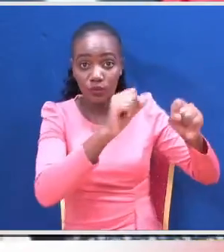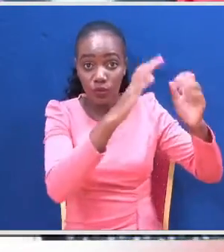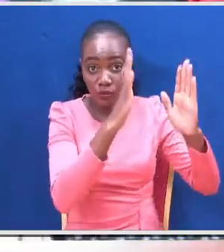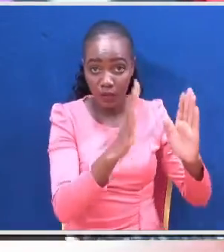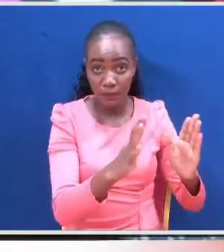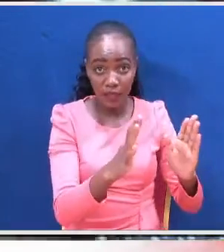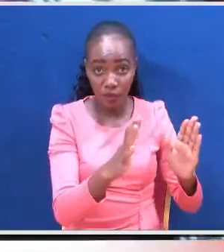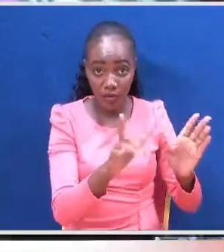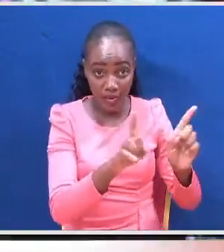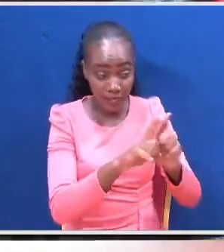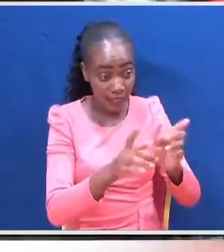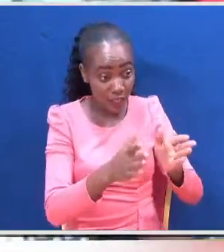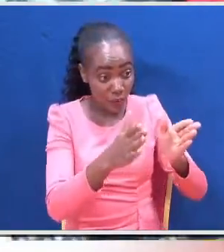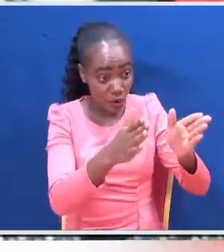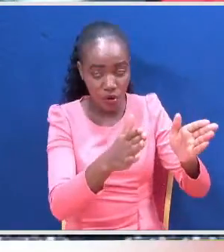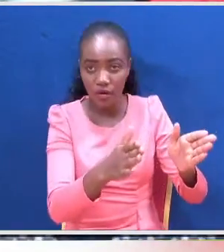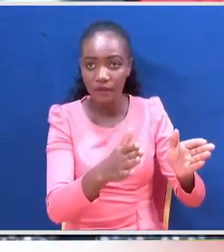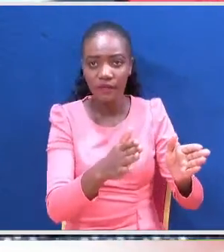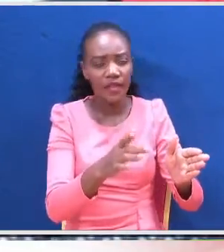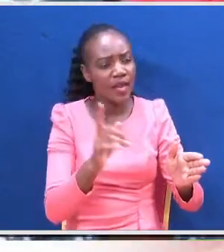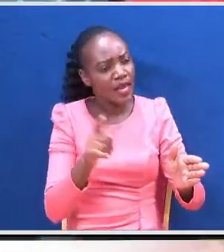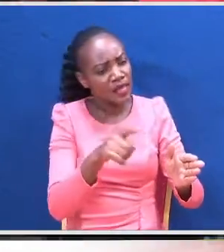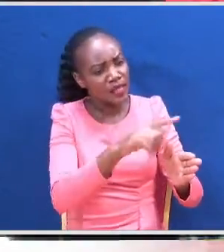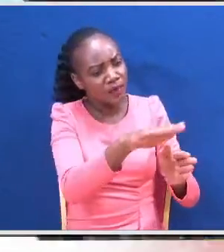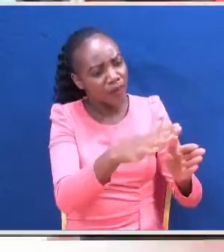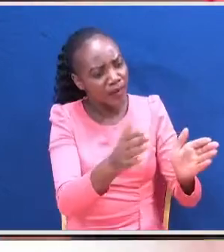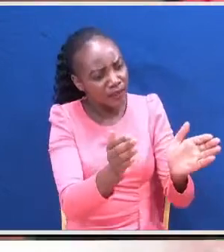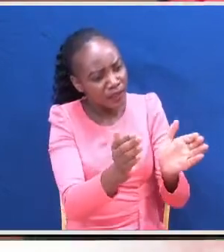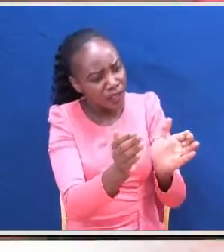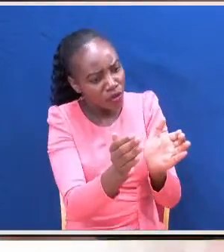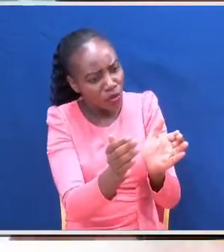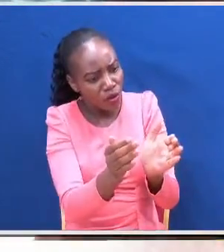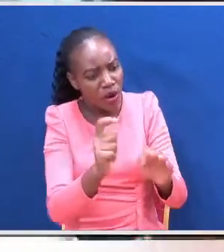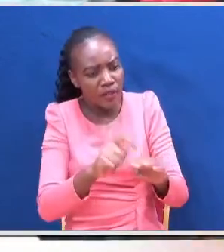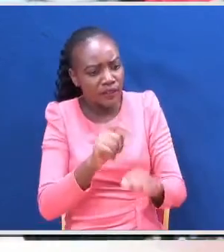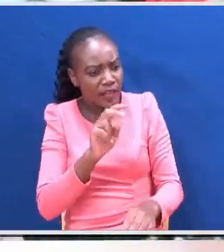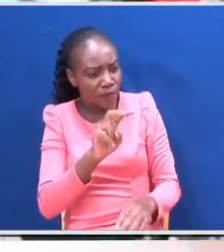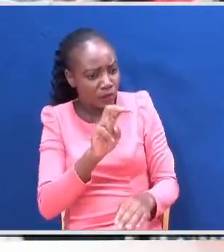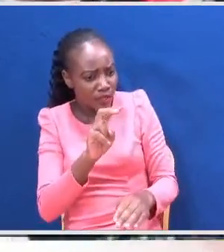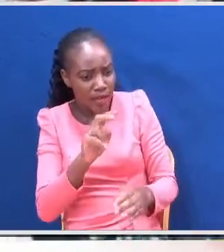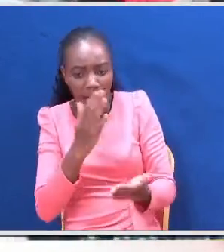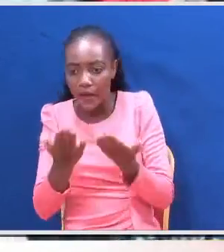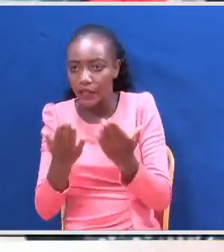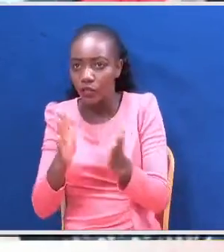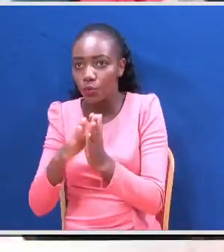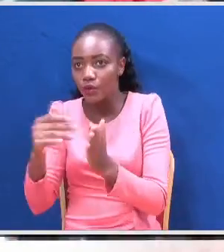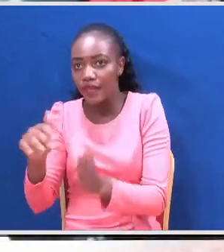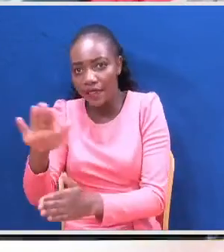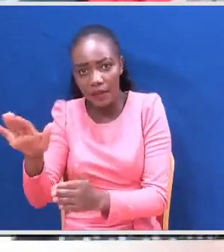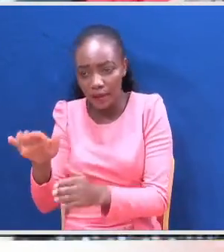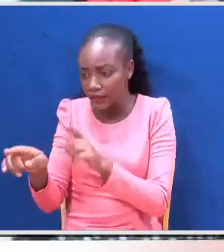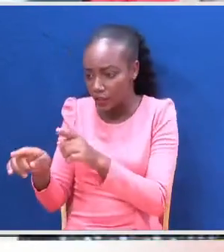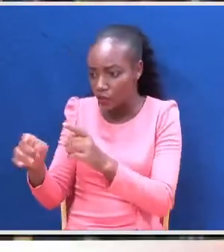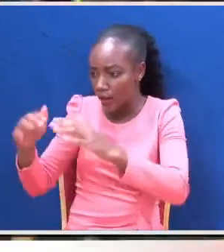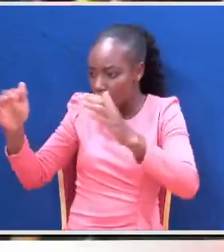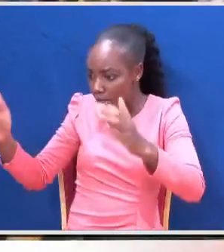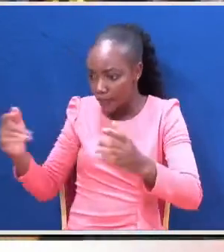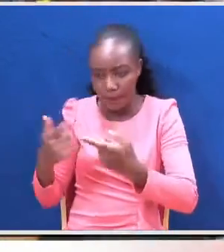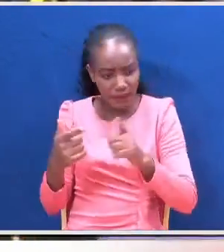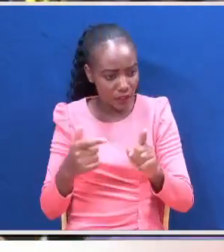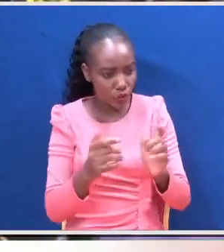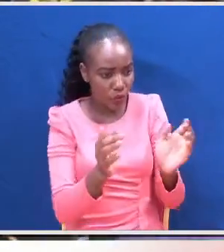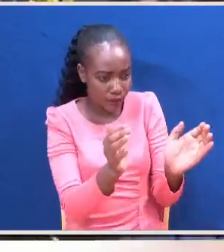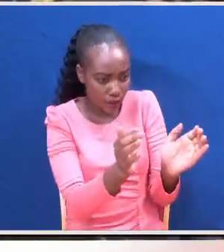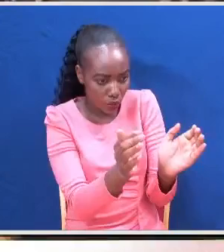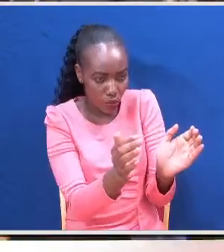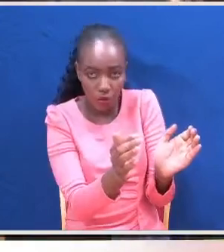kwa hii flyover. Hii flyover ni kidogo. Kama ukiangalia ukikompea na ile ya Kondele ni kubwa, lakini hii ni kidogo. Miili